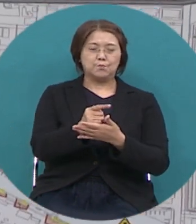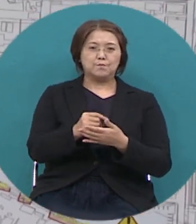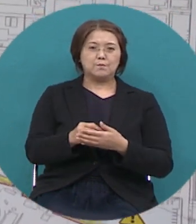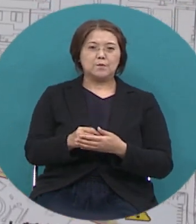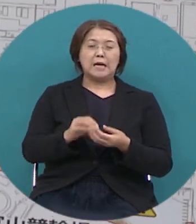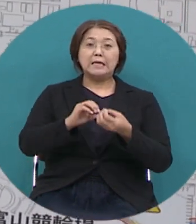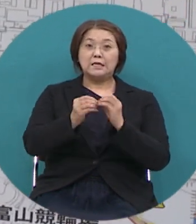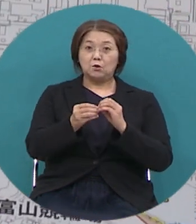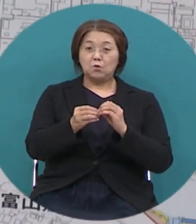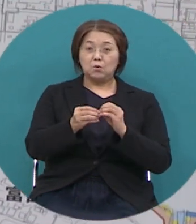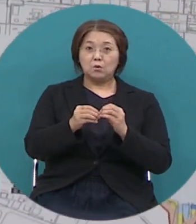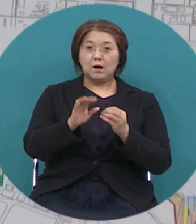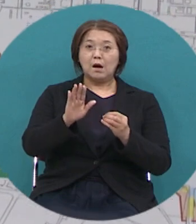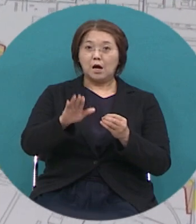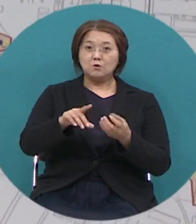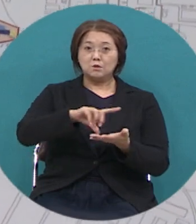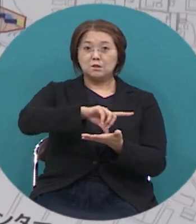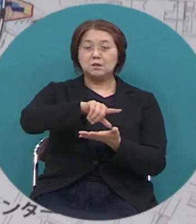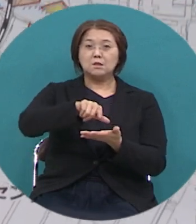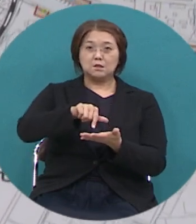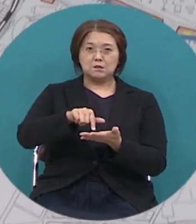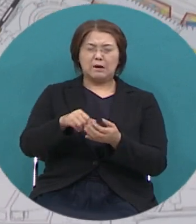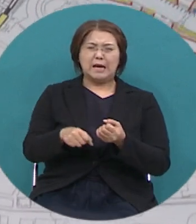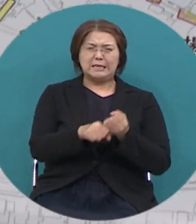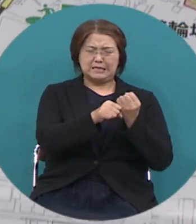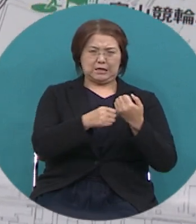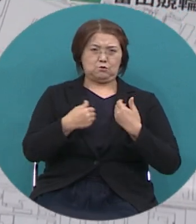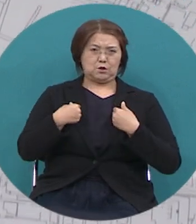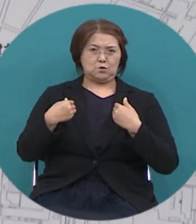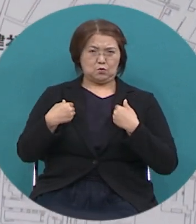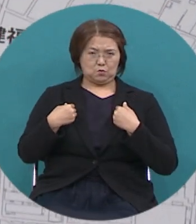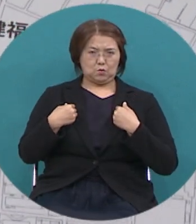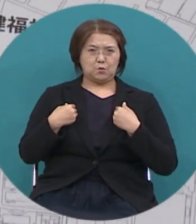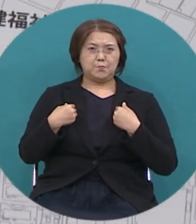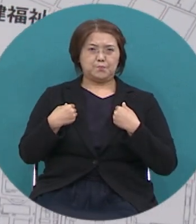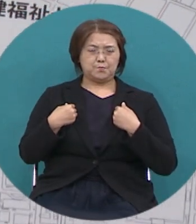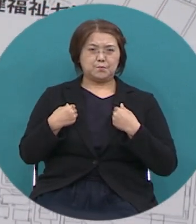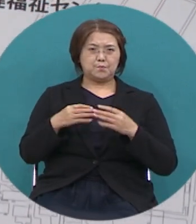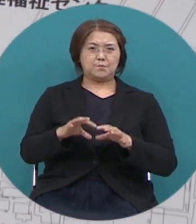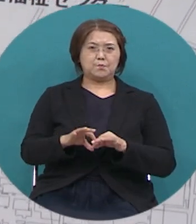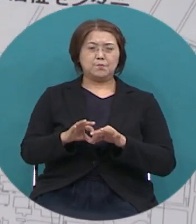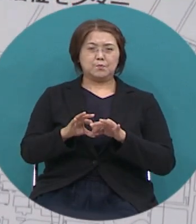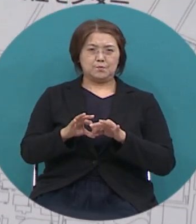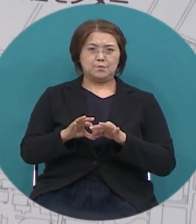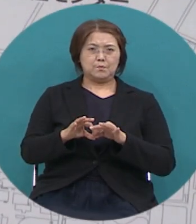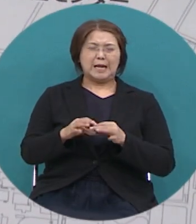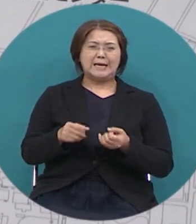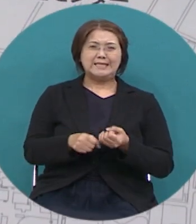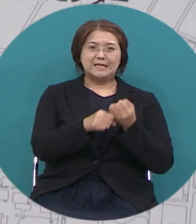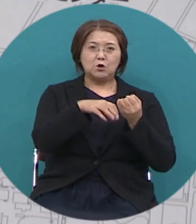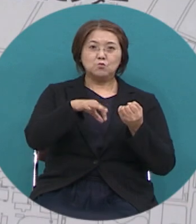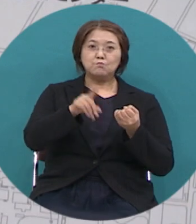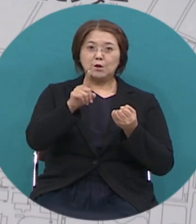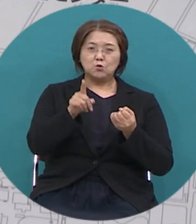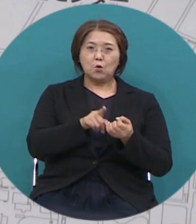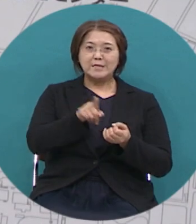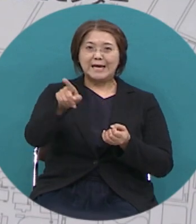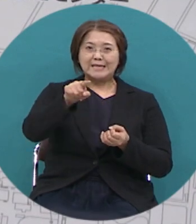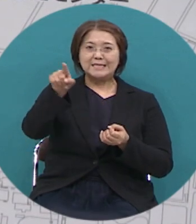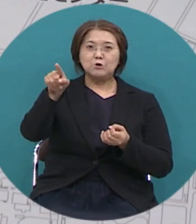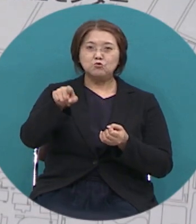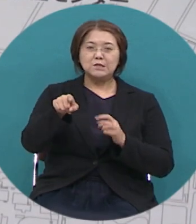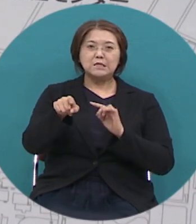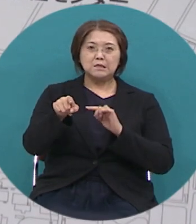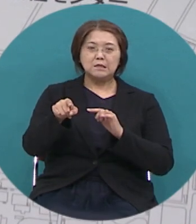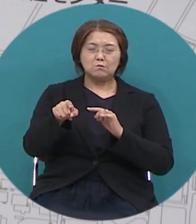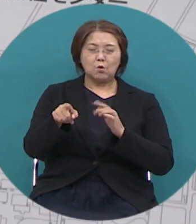色つけてあるエリアの方々は逃げてくださいよという地域になります。ですからこの逃げる方向の矢印もちゃんとこの